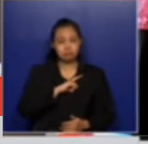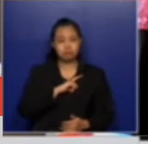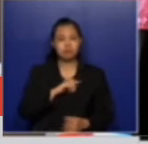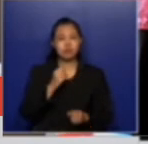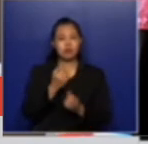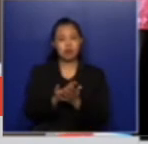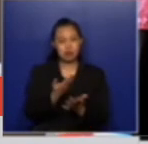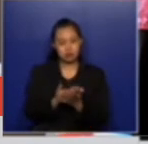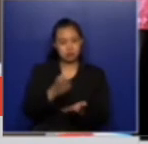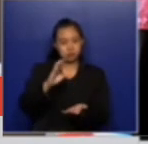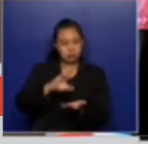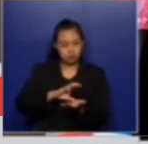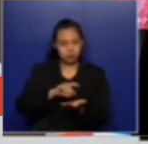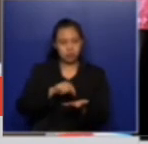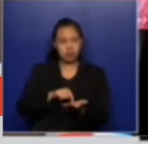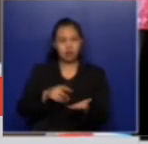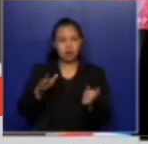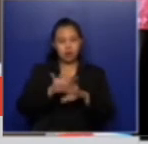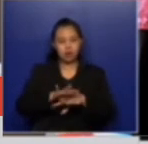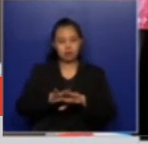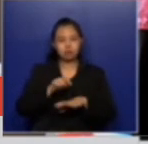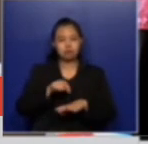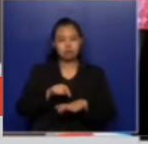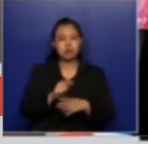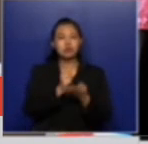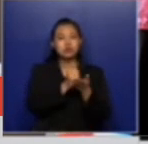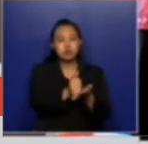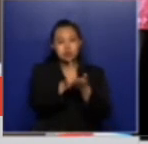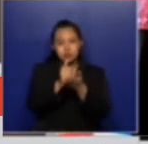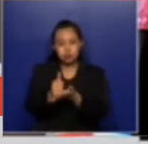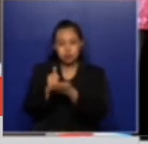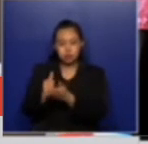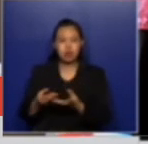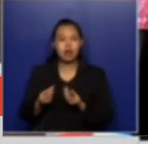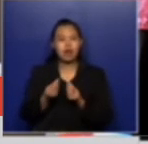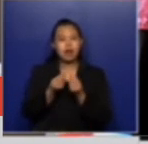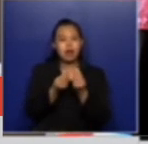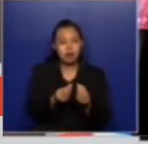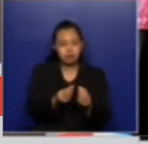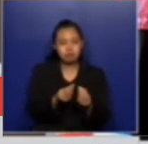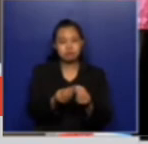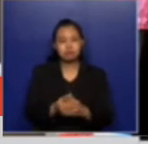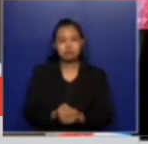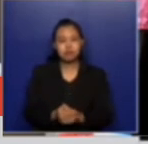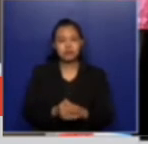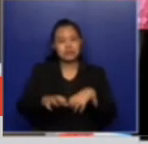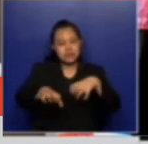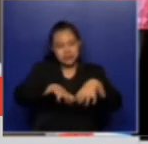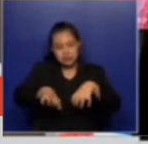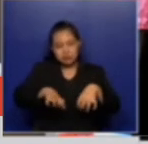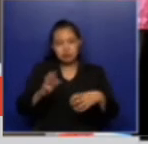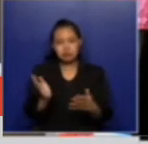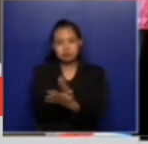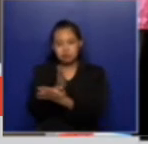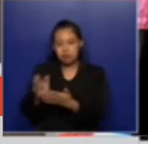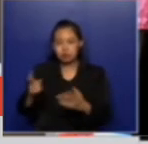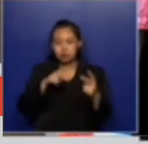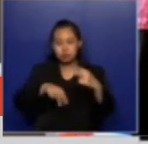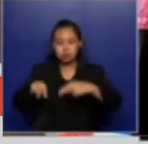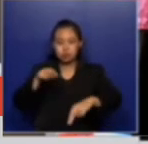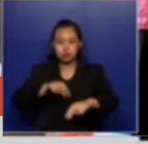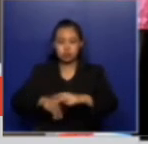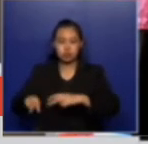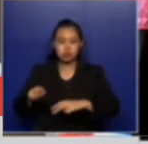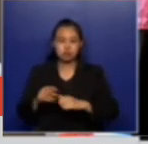บประมาณนี่ซึ่งเป็นเครื่องไม้เครื่องมือนี่ที่เรามอบให้เนี่ยไปบริหารจัดการให้ดูแลในรายละเอียด